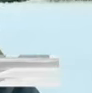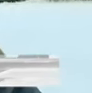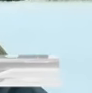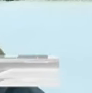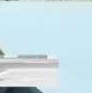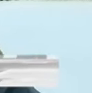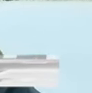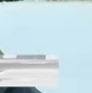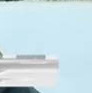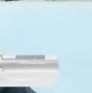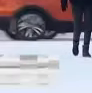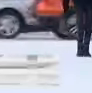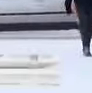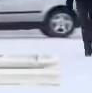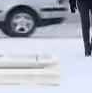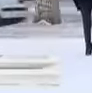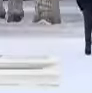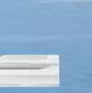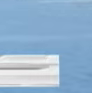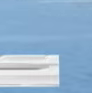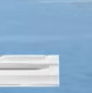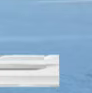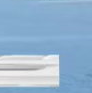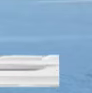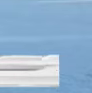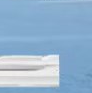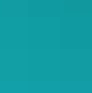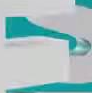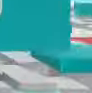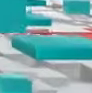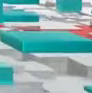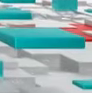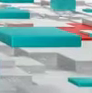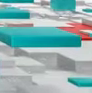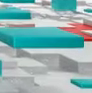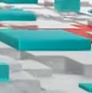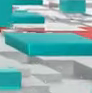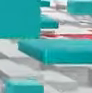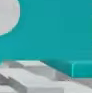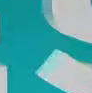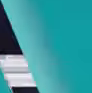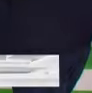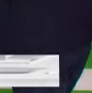Казахстане. Давайте просто сделаем какой-нибудь результат. Что не так с праздничным настроением?